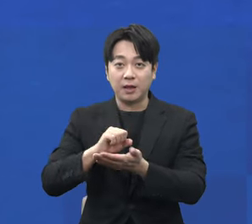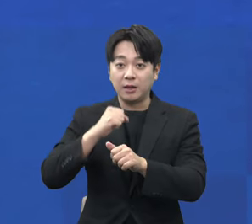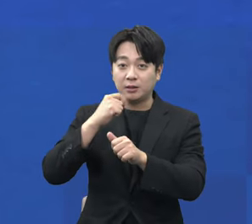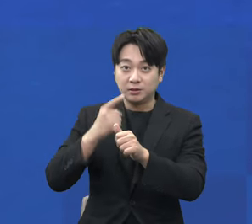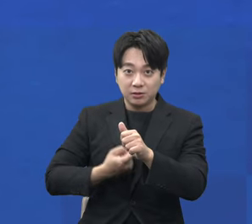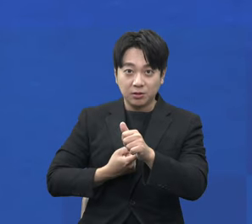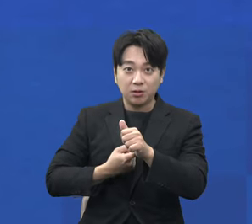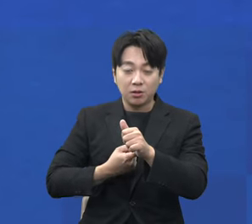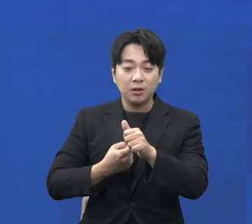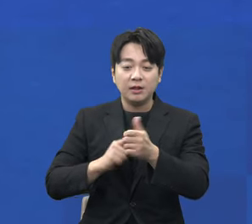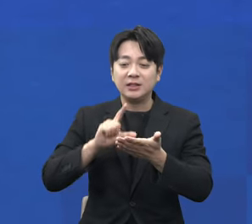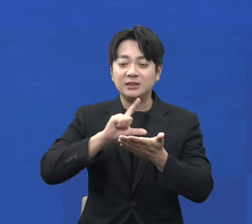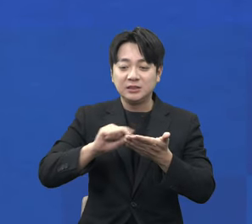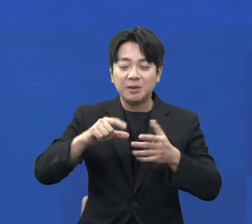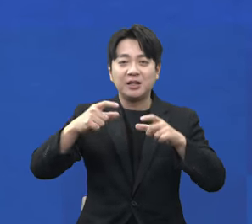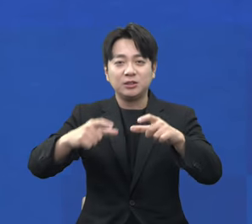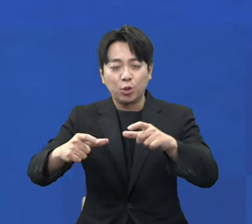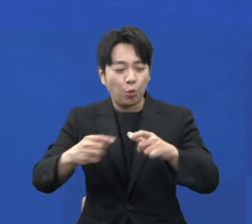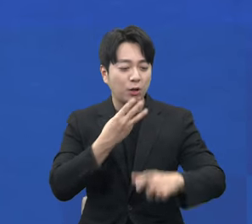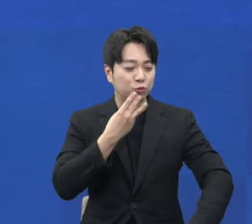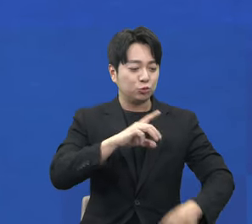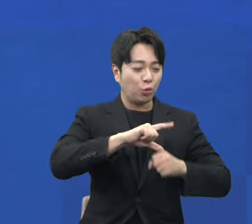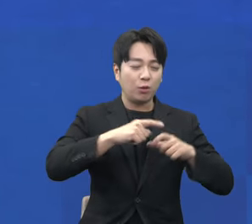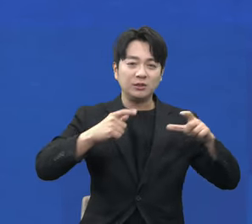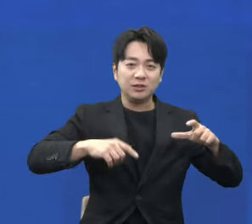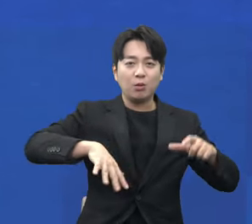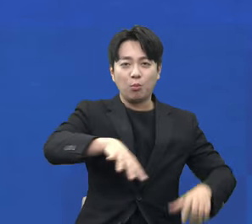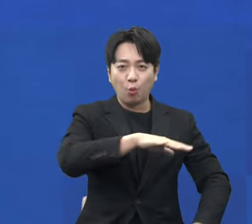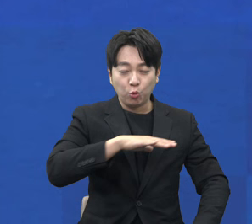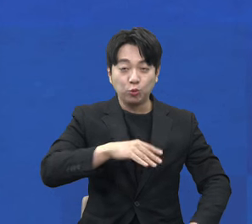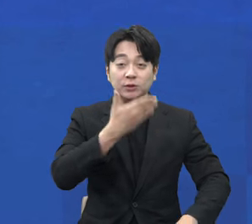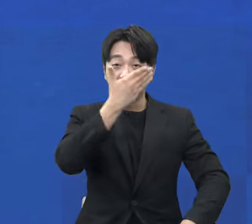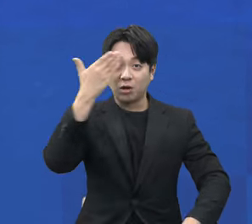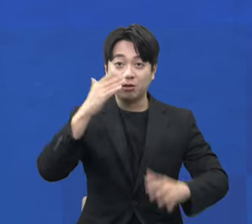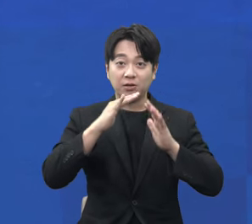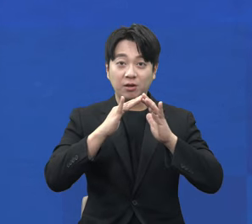청년의 목소리를 골고루 정책에 반영하겠습니다.